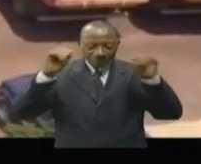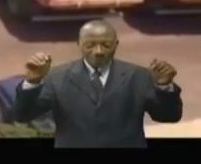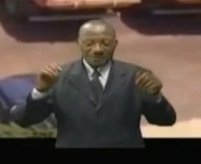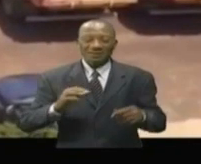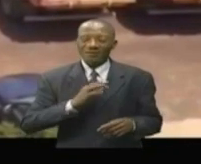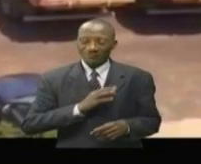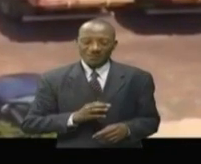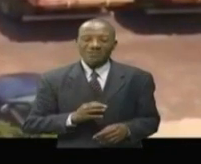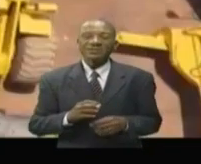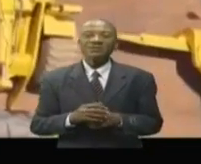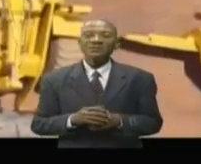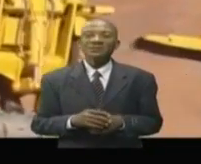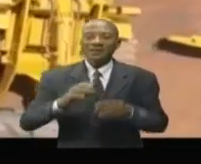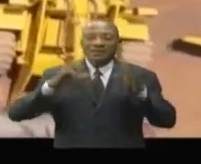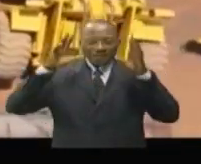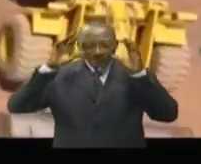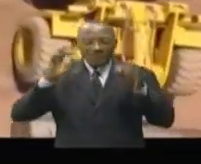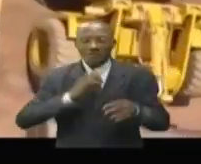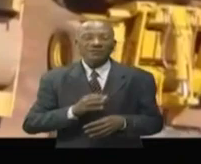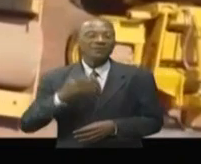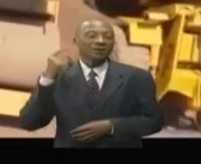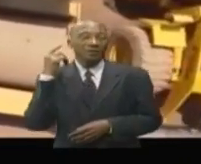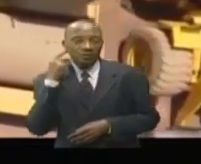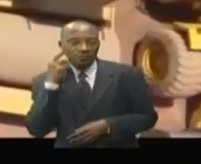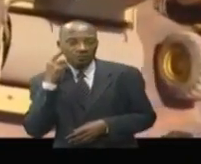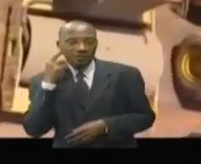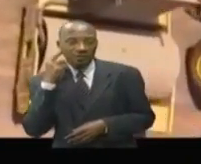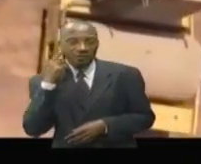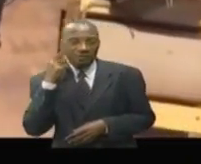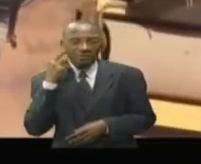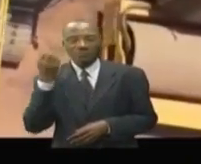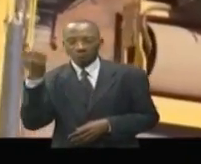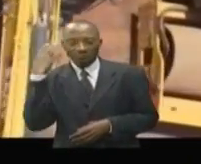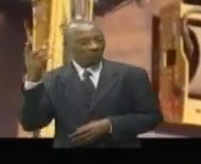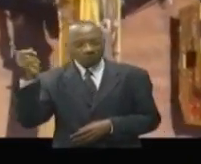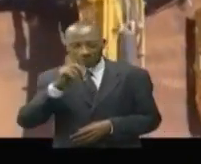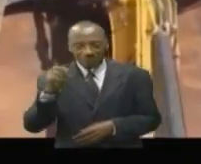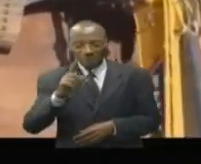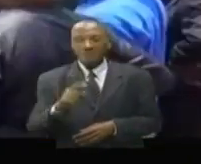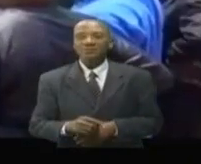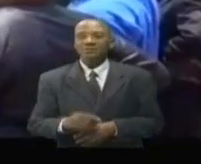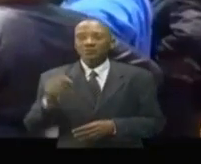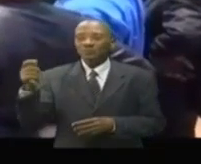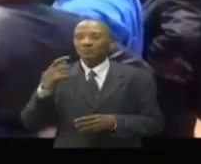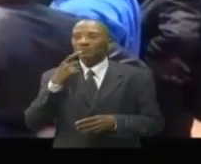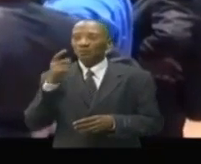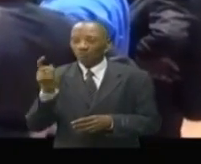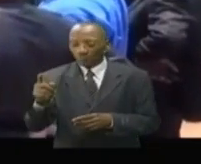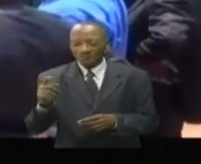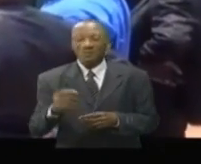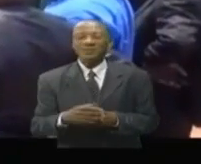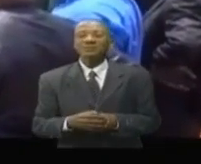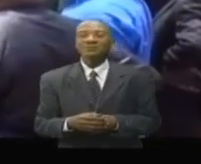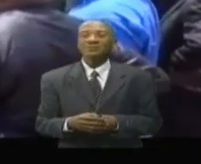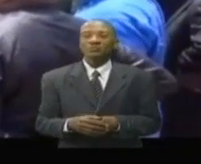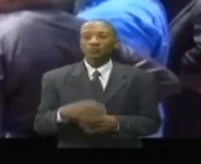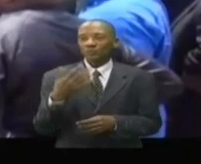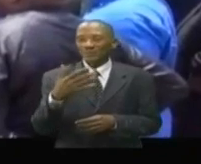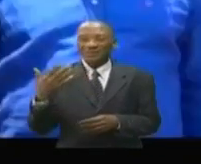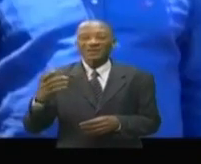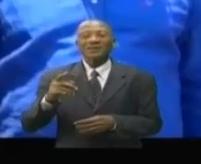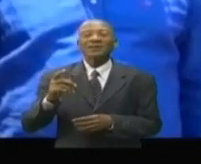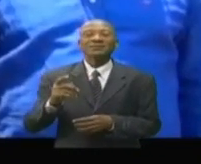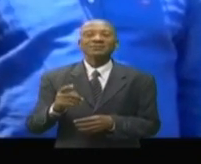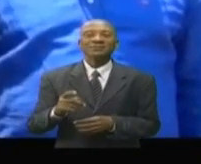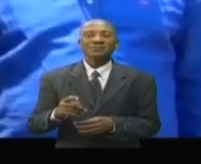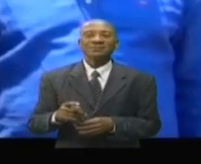une dynamique de reconstruction de notre pays. Donc le projet de 145 territoires promis par le chef de l'État, nous en tant